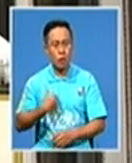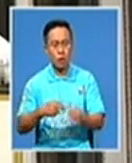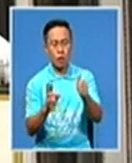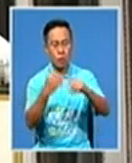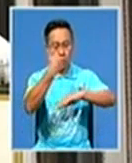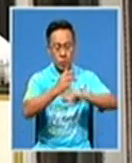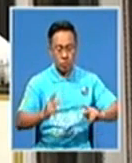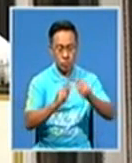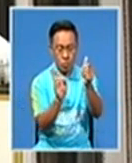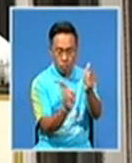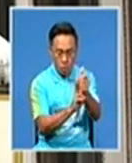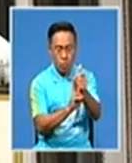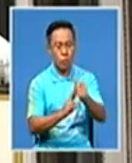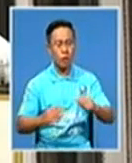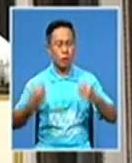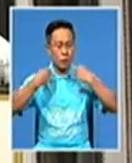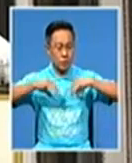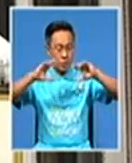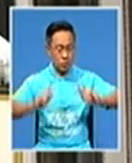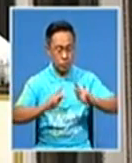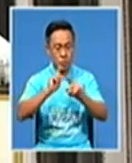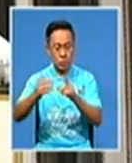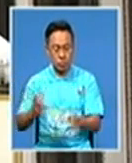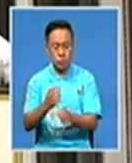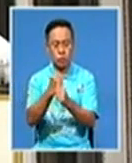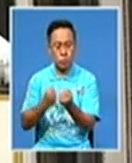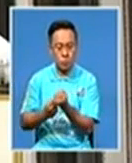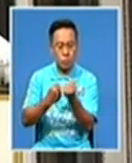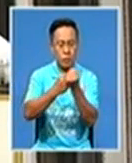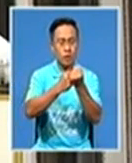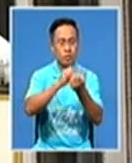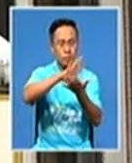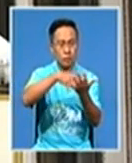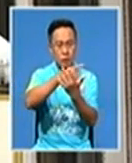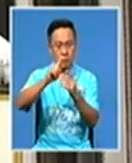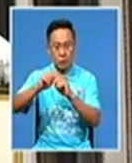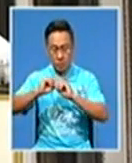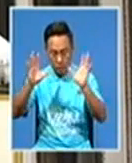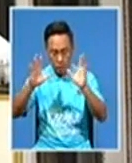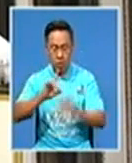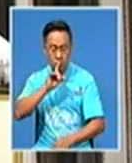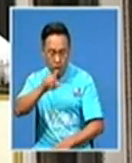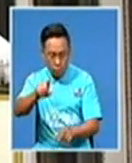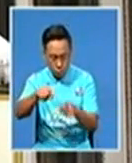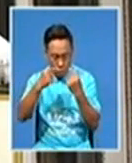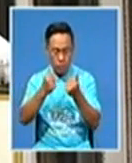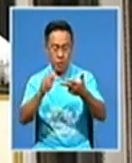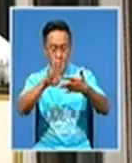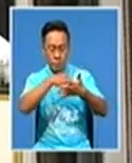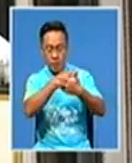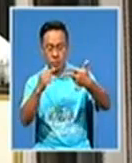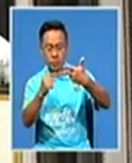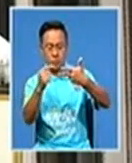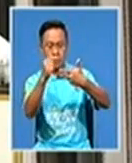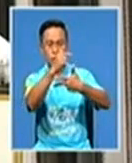นตรีแล้วก็ข้าราชการทุกกระทรวงได้ไปรวบรวมขับเคลื่อนมาให้ได้ นะครับตอบคำถามให้ได้นะระยะที่1 2ทำอะไ